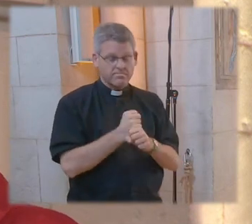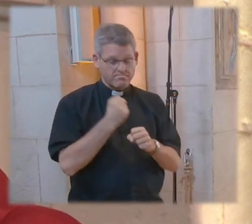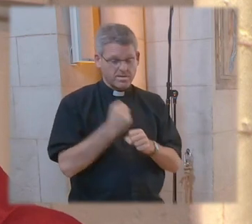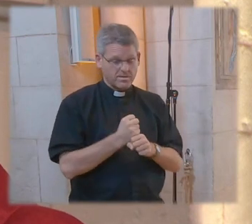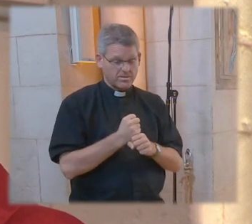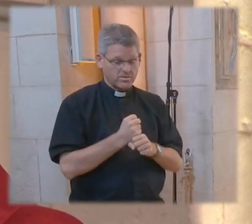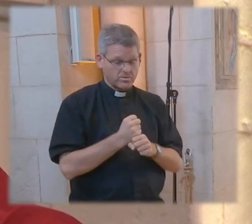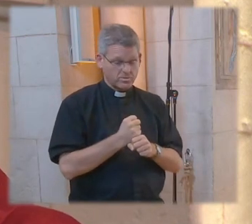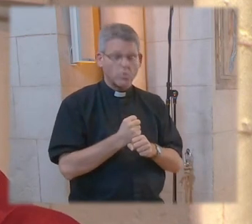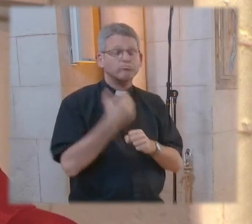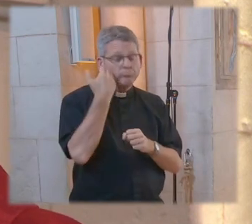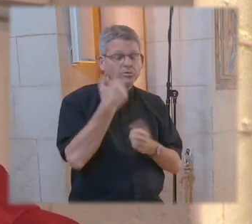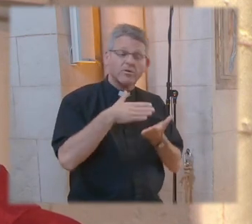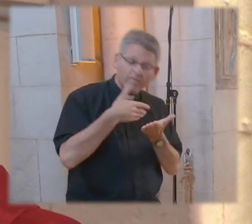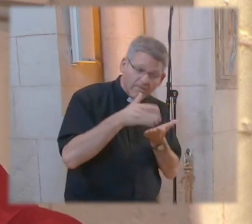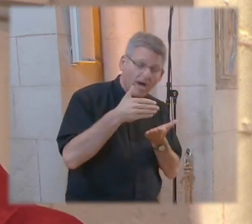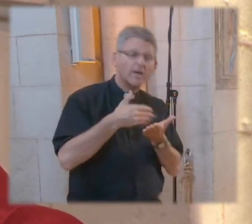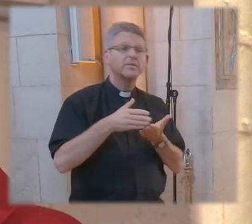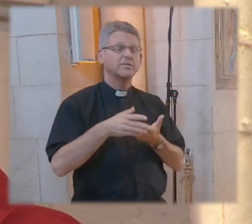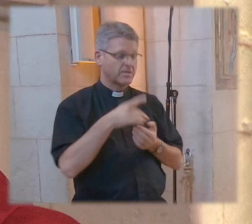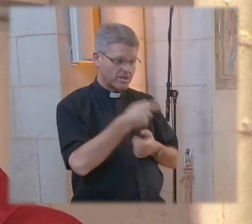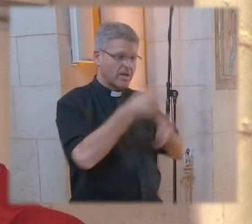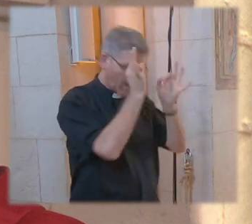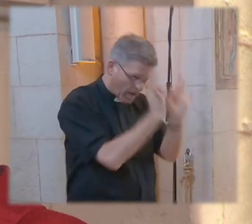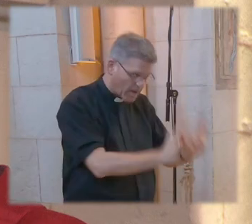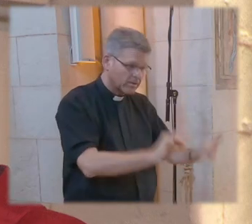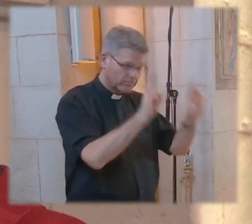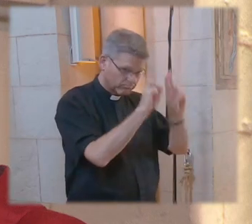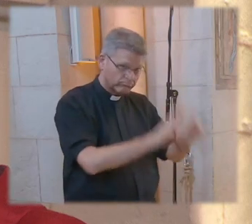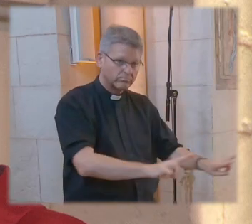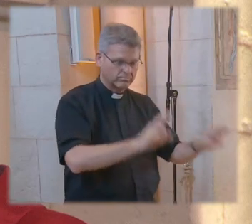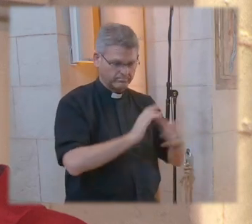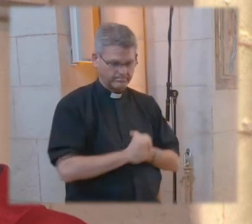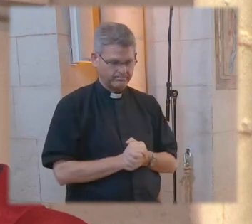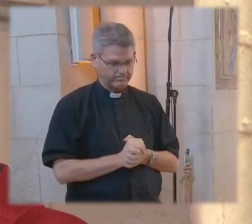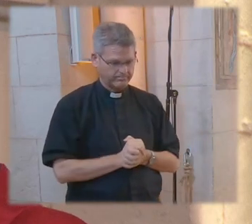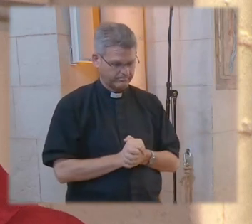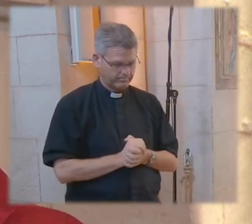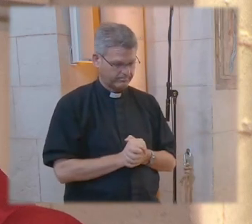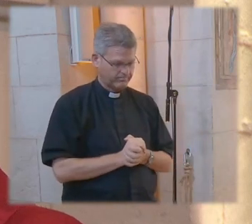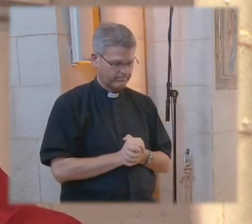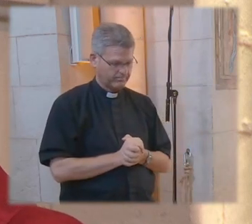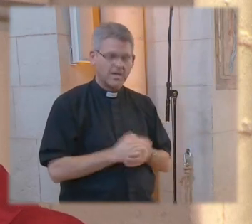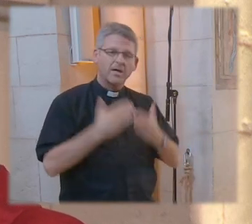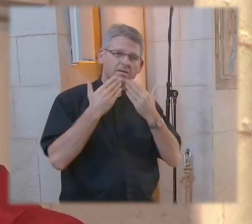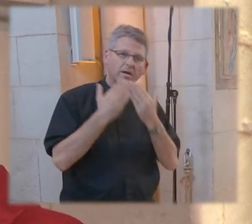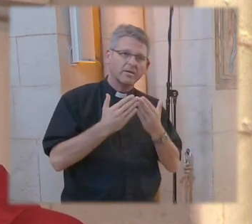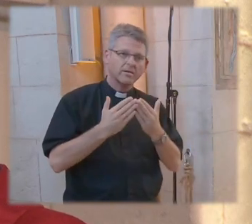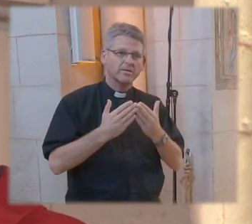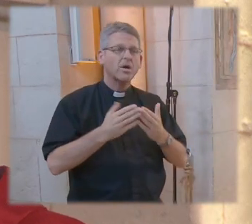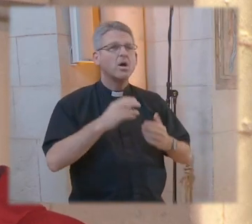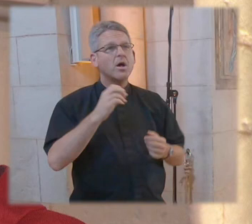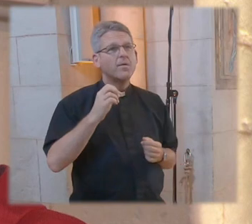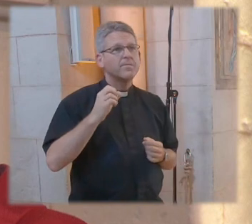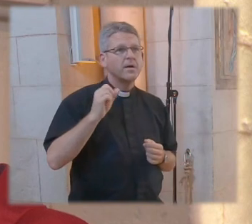weiterhin tun, wenn Sie ihn verehren und als Vorbild nehmen. Ich danke vor allem den Gläubigen aus